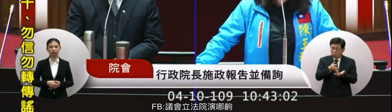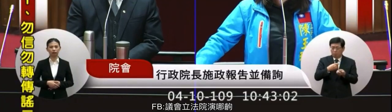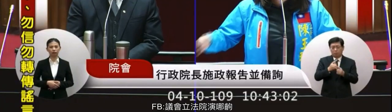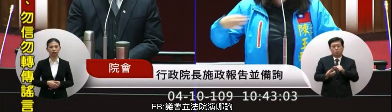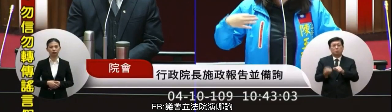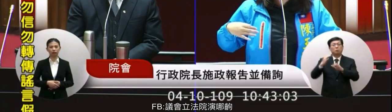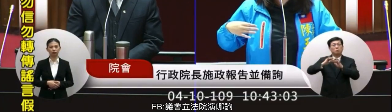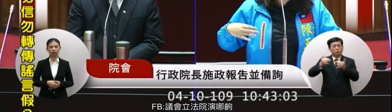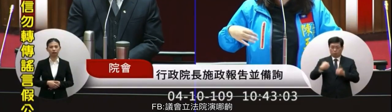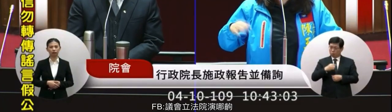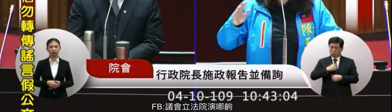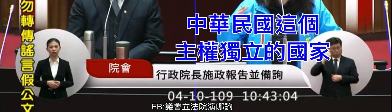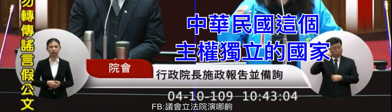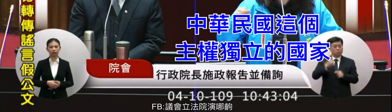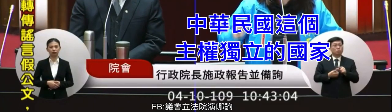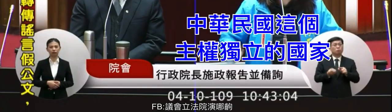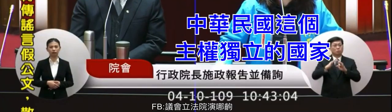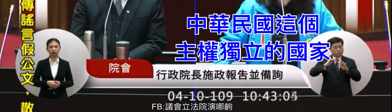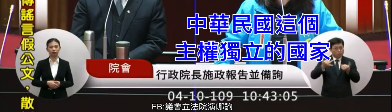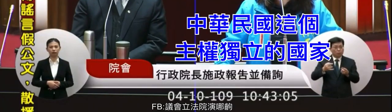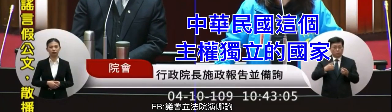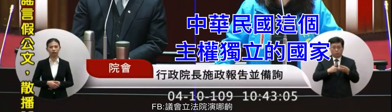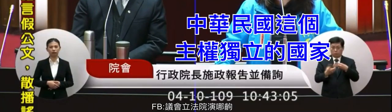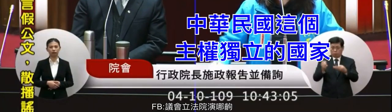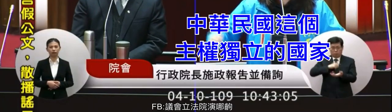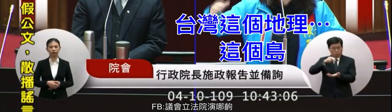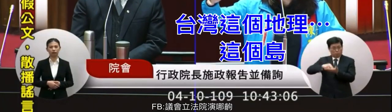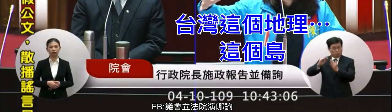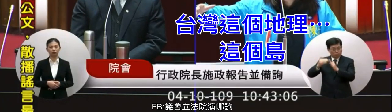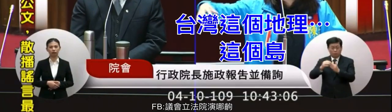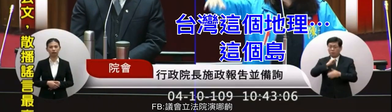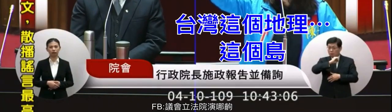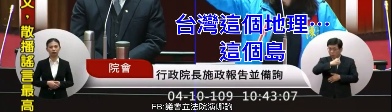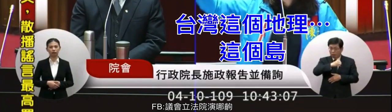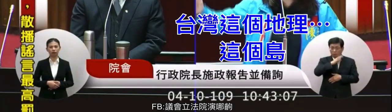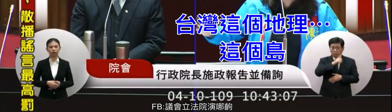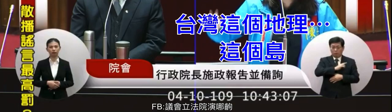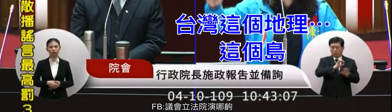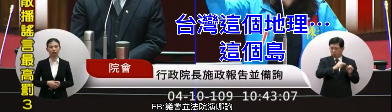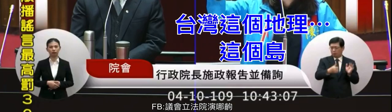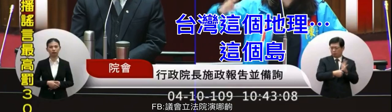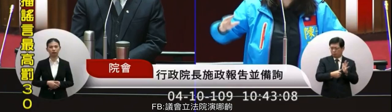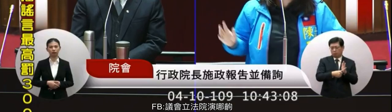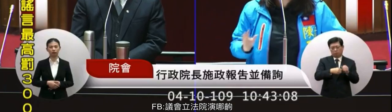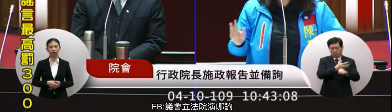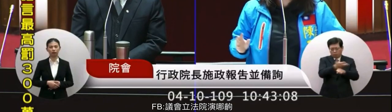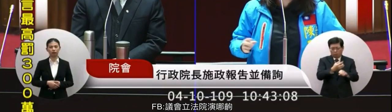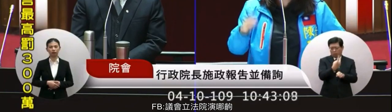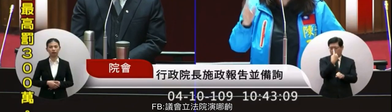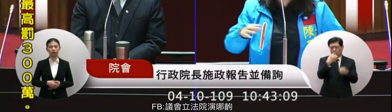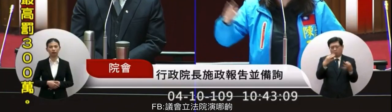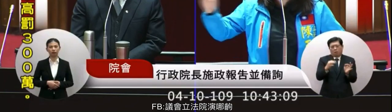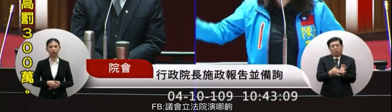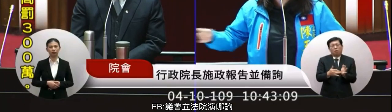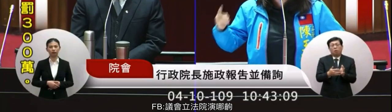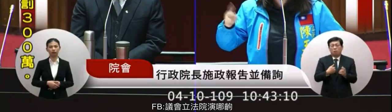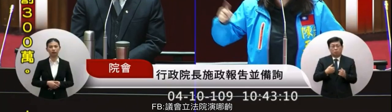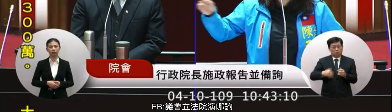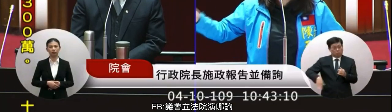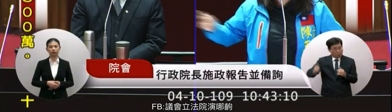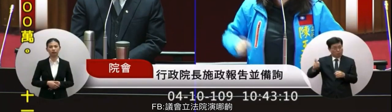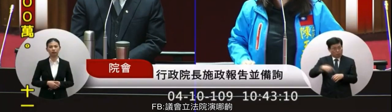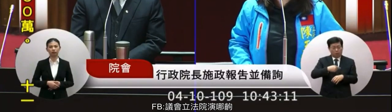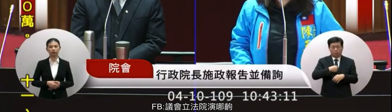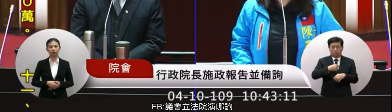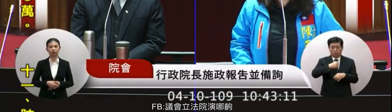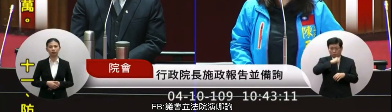中华民国在我的认知里，中华民国这个主权独立的国家，台湾这个地理这个岛。好，这是这个岛，我们小时候到台湾来，我们说